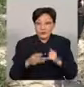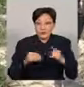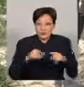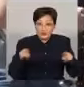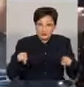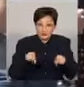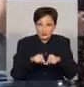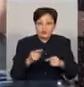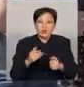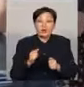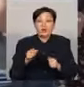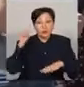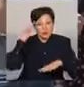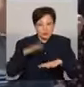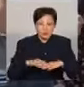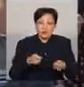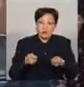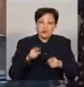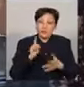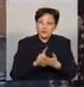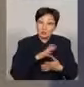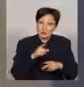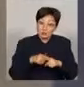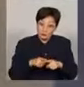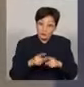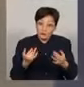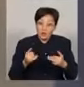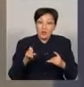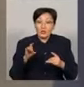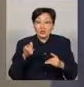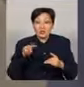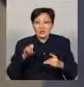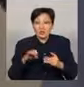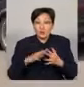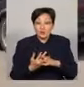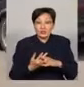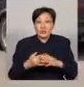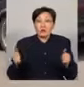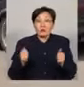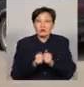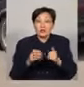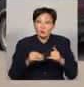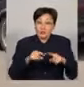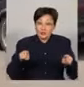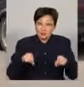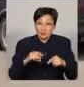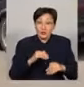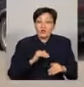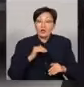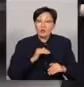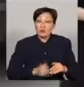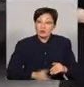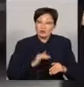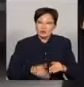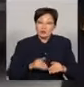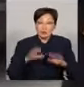teliminin ornalasuun jergilikti bilik bölüü kerek et deydi. Alayda Irgeli aulunun äkimi irgeles jatkan jer telimi jekening menşiginde bolğan